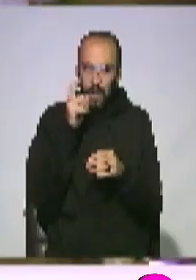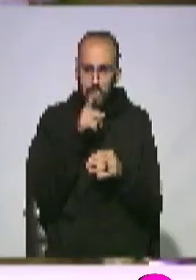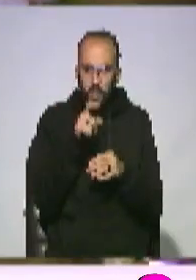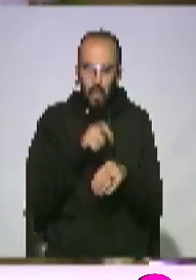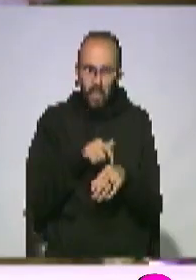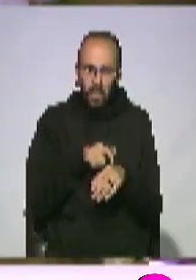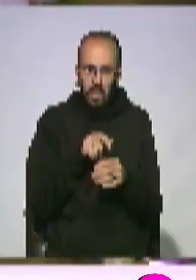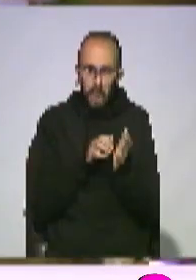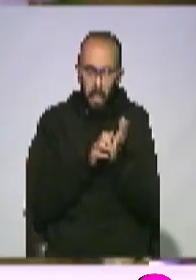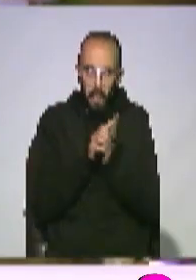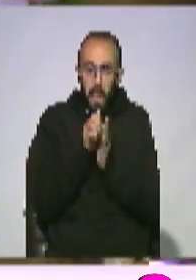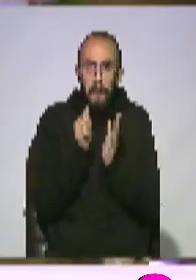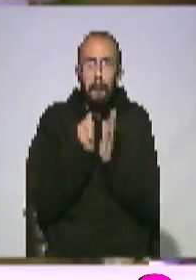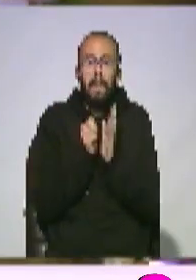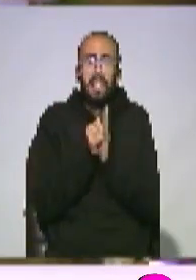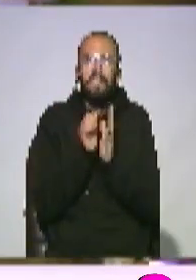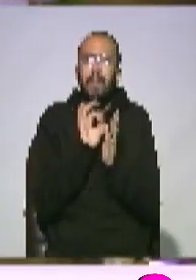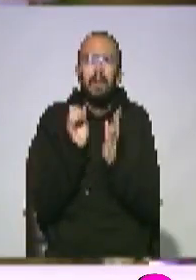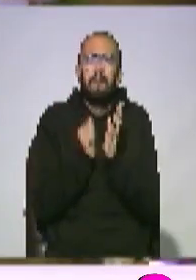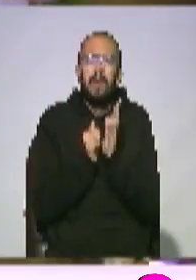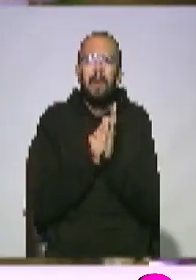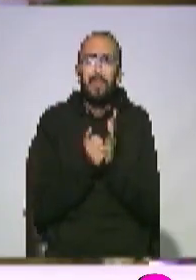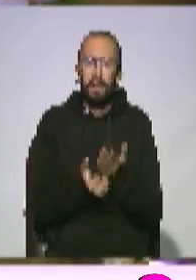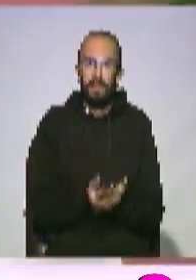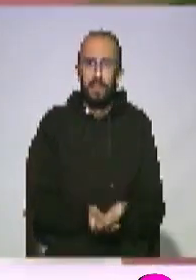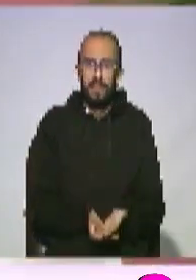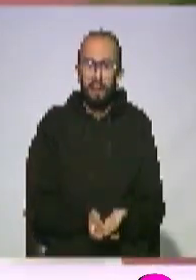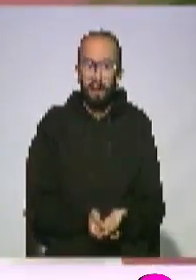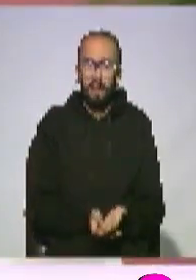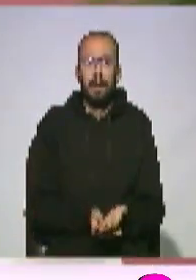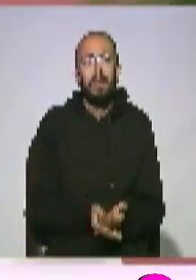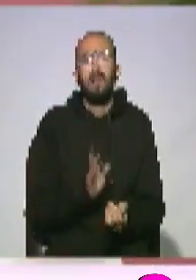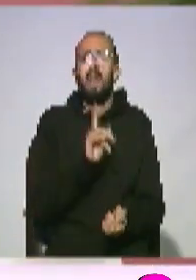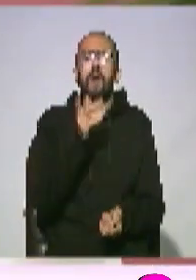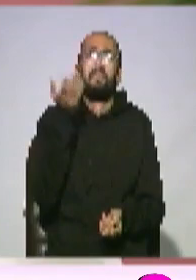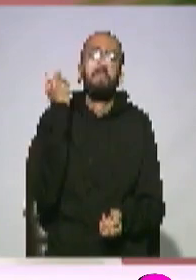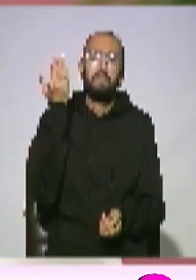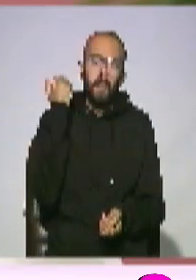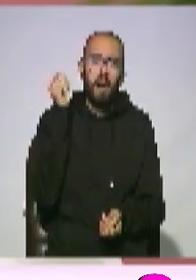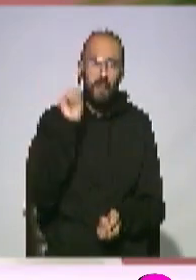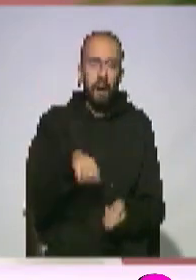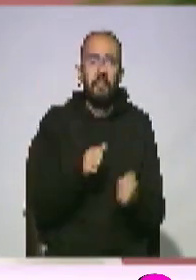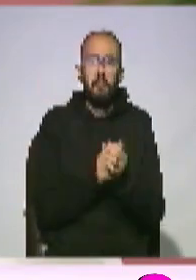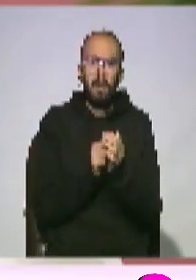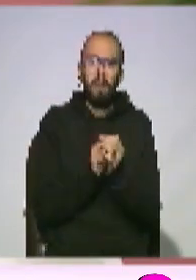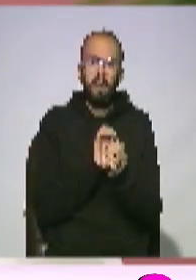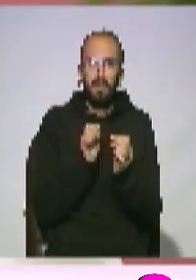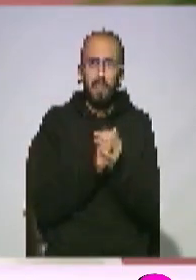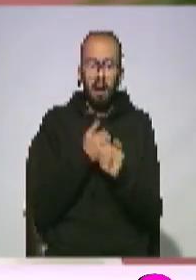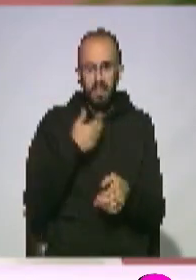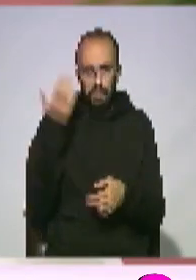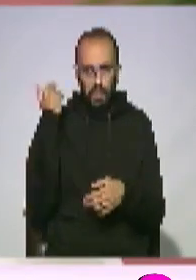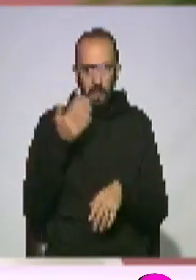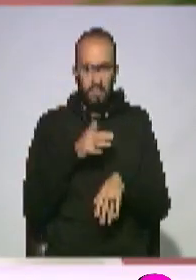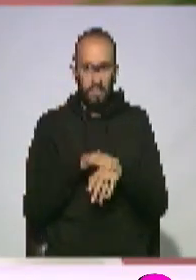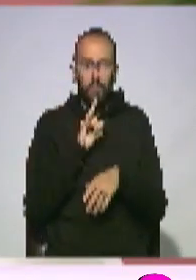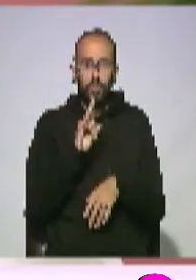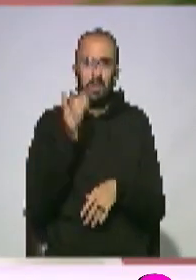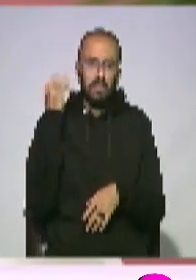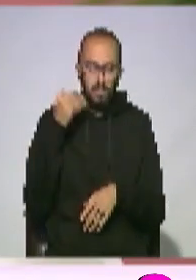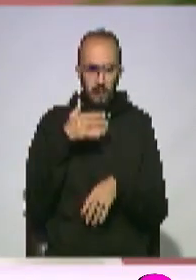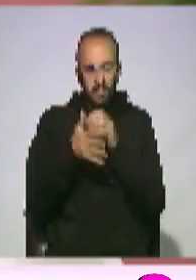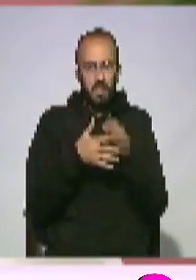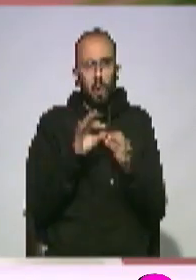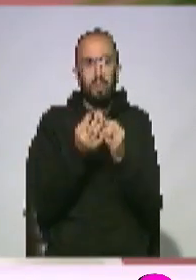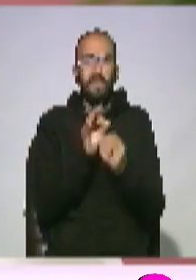دي، غياب البيت، البيت فين؟ لا كنا زمان بنقول غياب البيت، يعني أنا نفسي كنت بطلع من 10 سنين في التلفزيون أقول لك